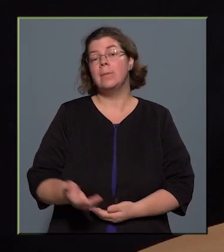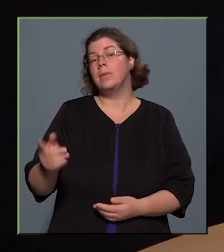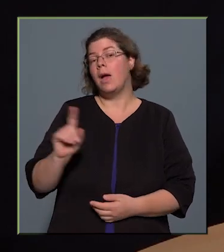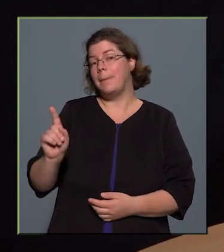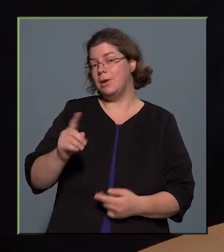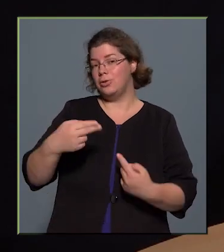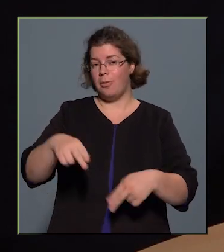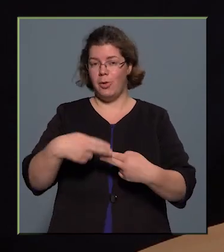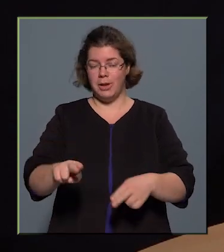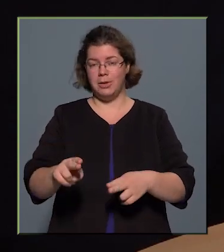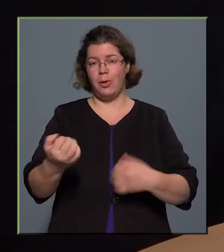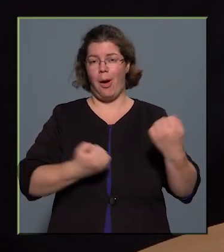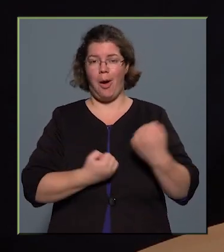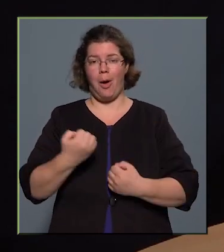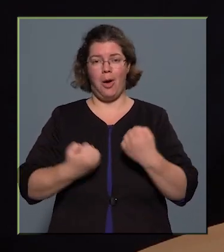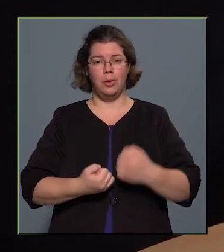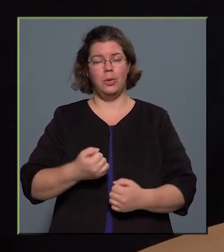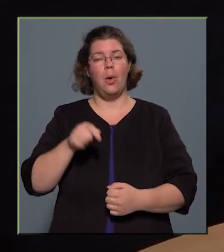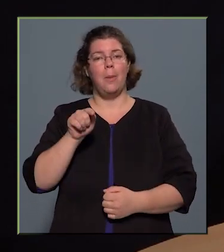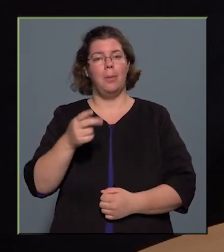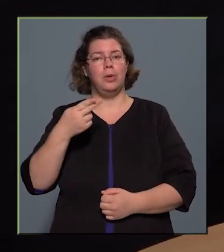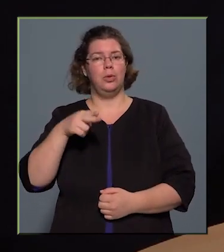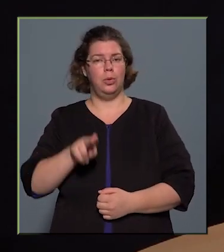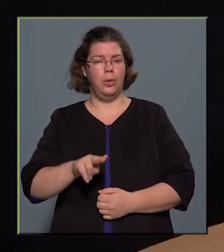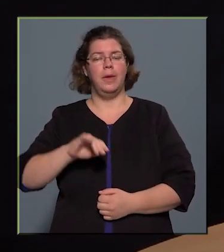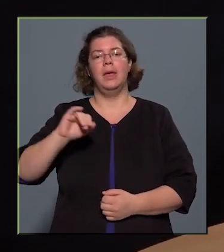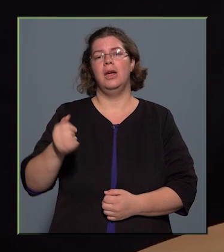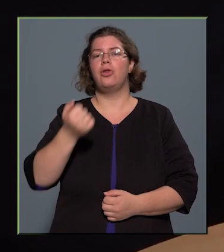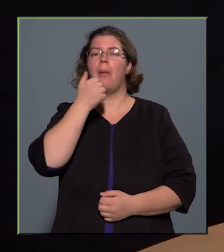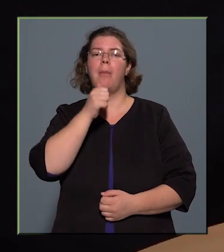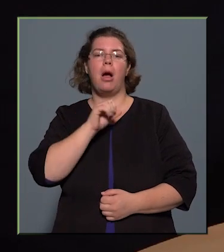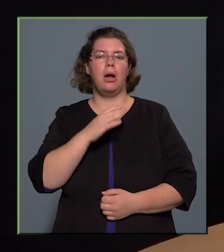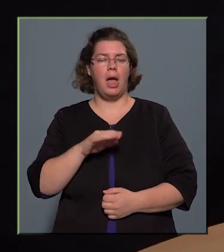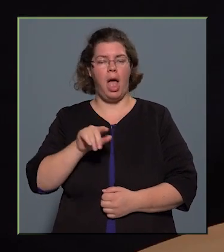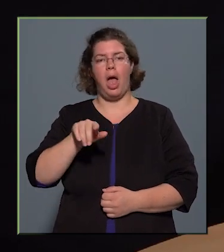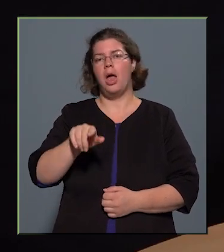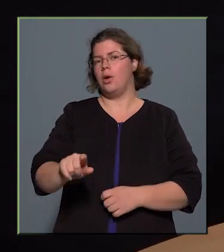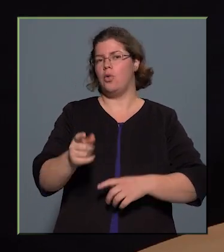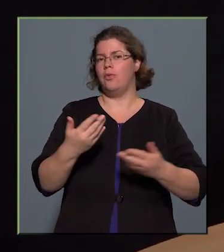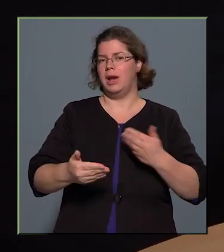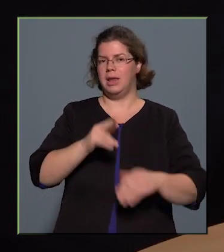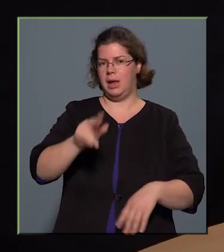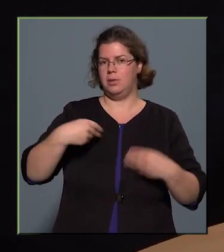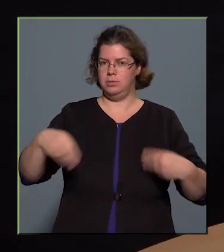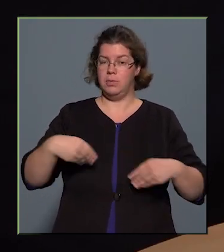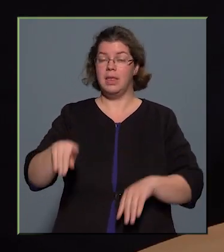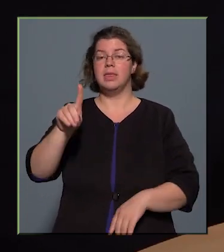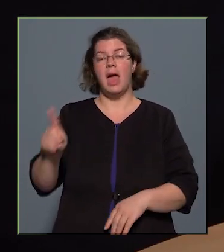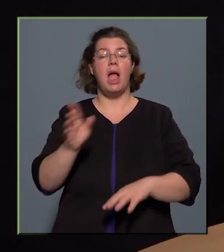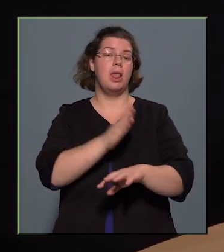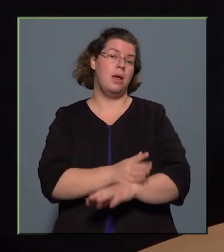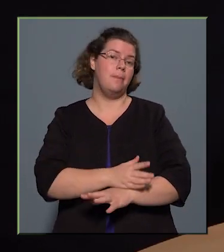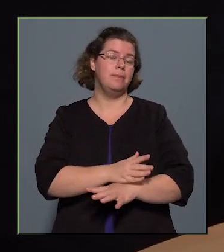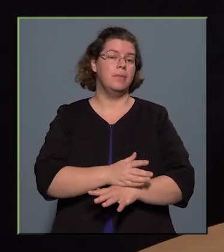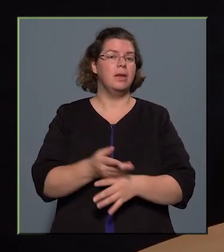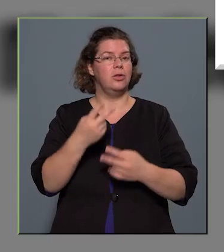Hamarosan folytatjuk az autopront.hu és a MAGE konferenciájáról szóló beszámolót, de előbb némi